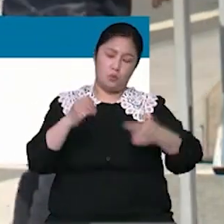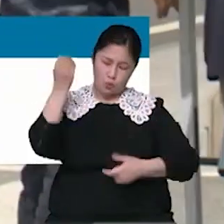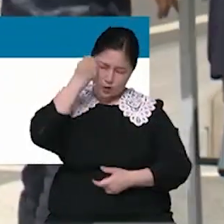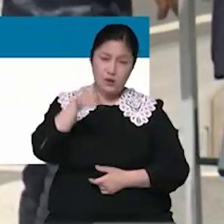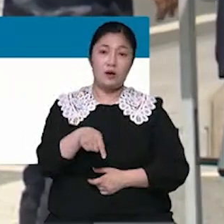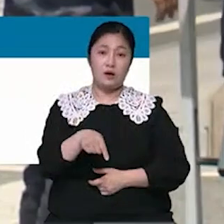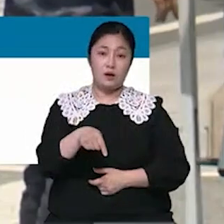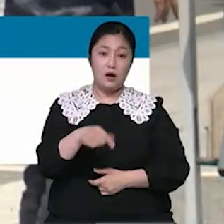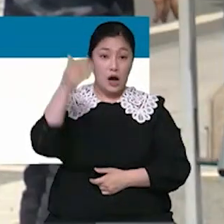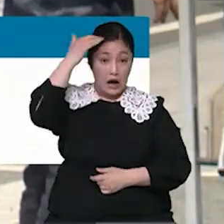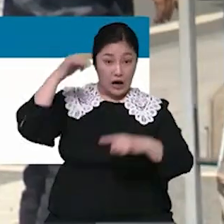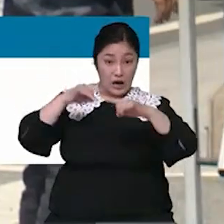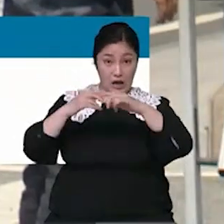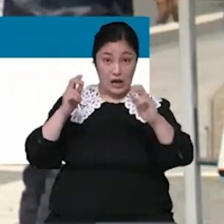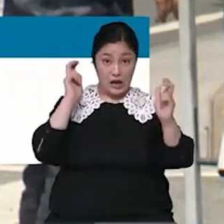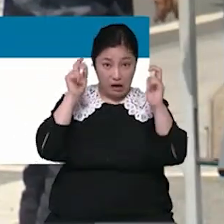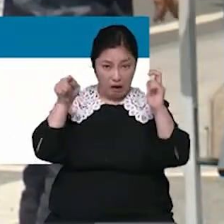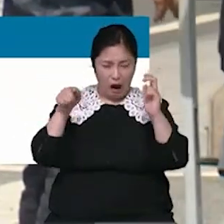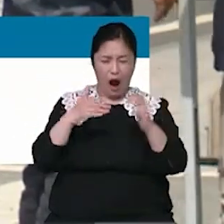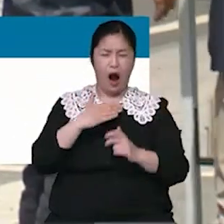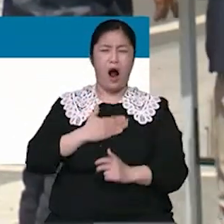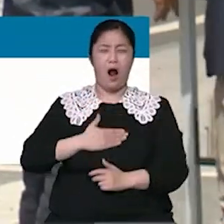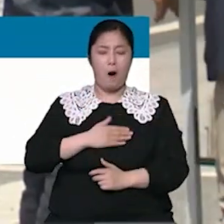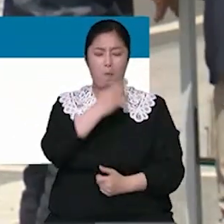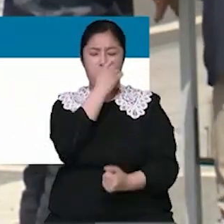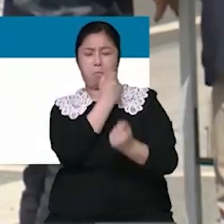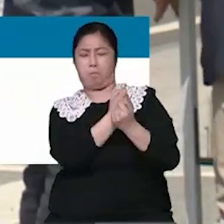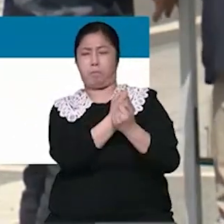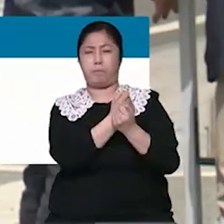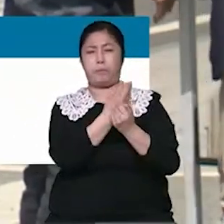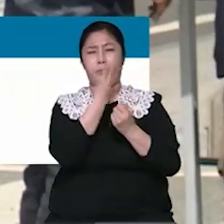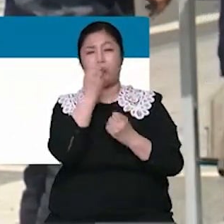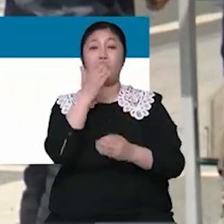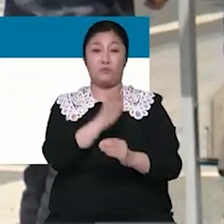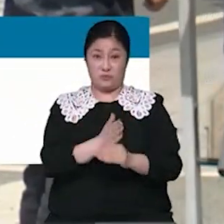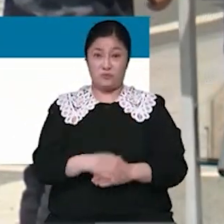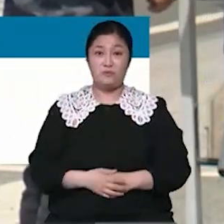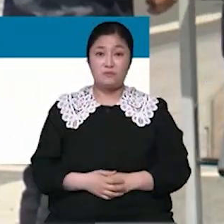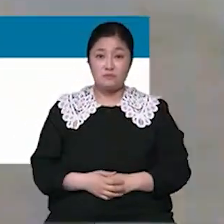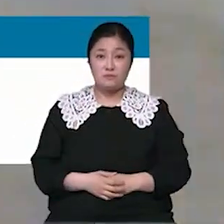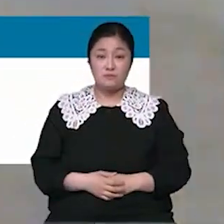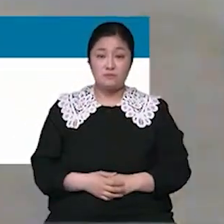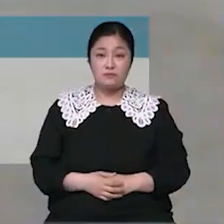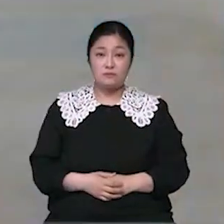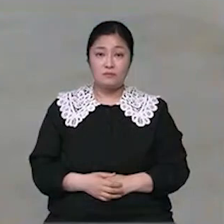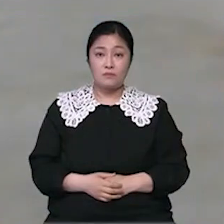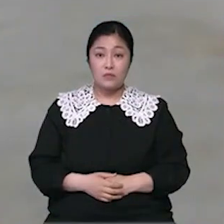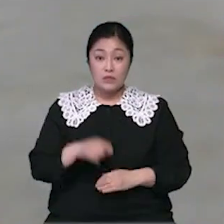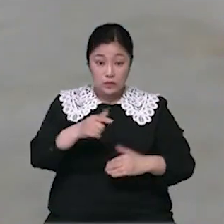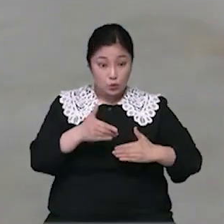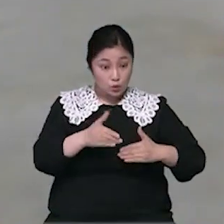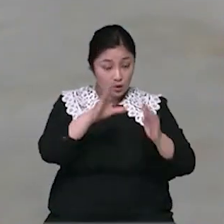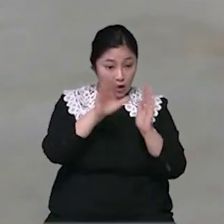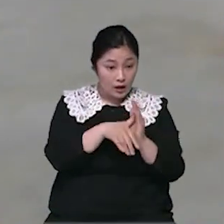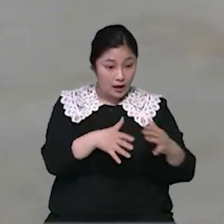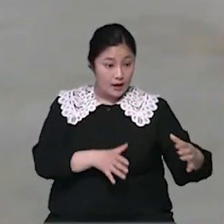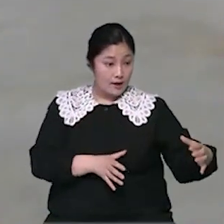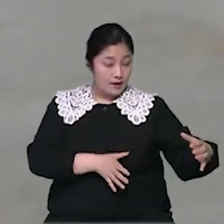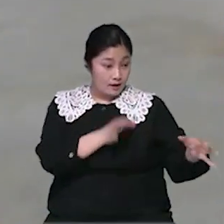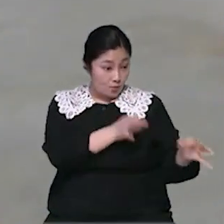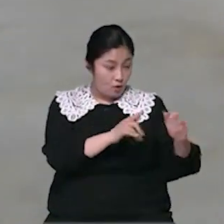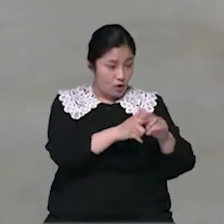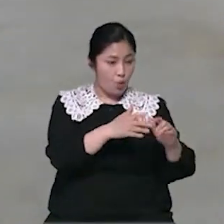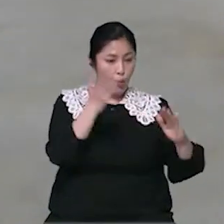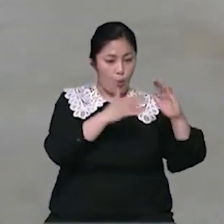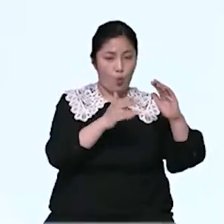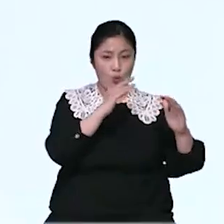있습니다. 한국전력은 알면서 이 문제를 묵인하고 있는 겁니다. 이 과정에서 협력업체가